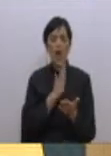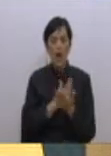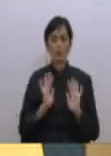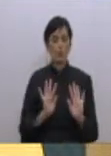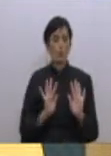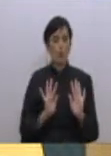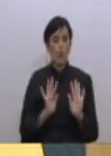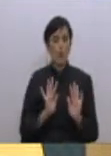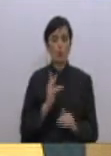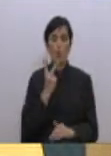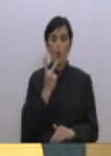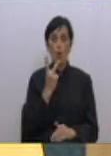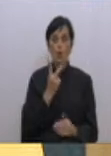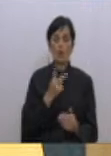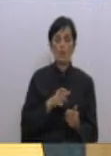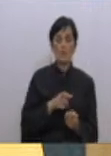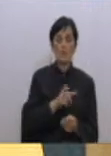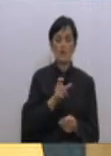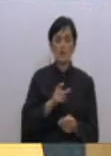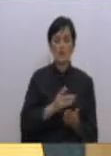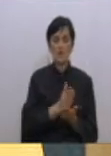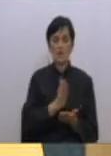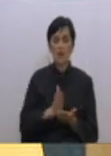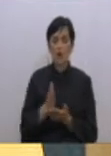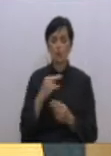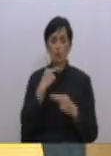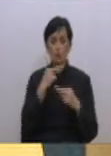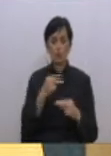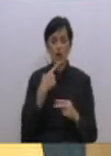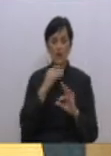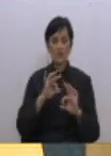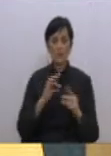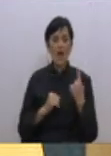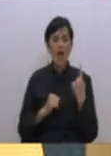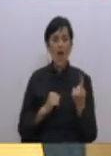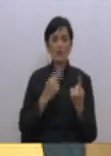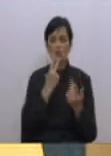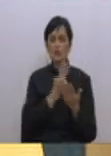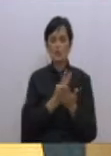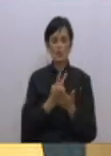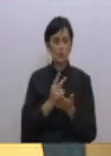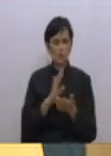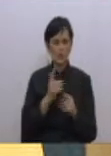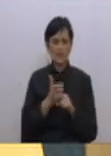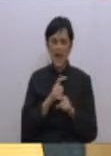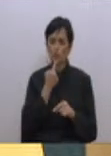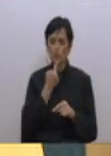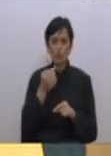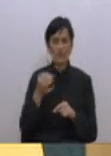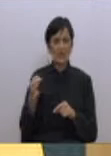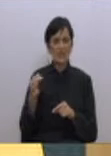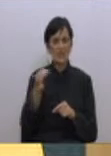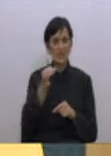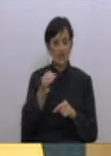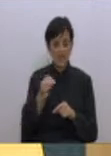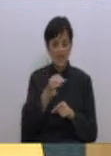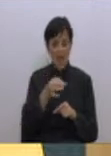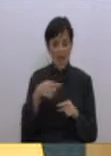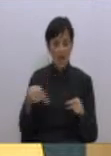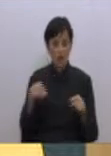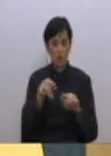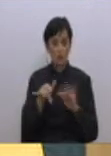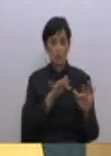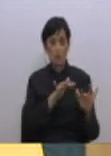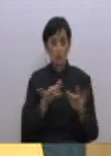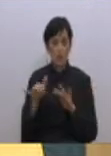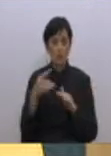probleme mici, mă înghorom, mi-ar tule baze, și va cere de curat le baze, erti, mi-o hedau de misor od zaliar tulia, region și mim dinare,